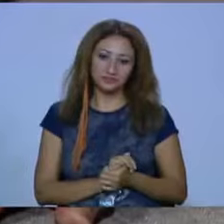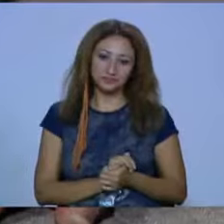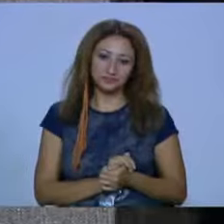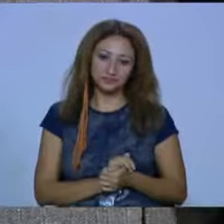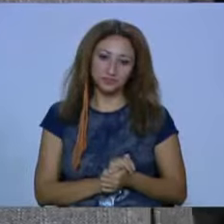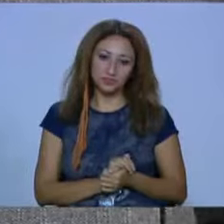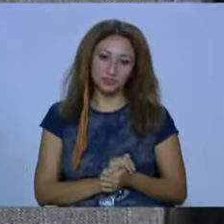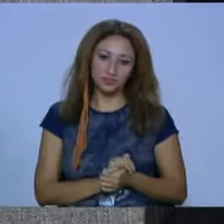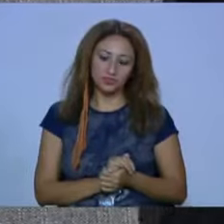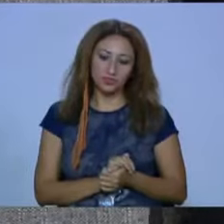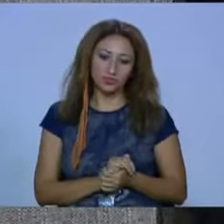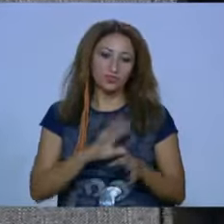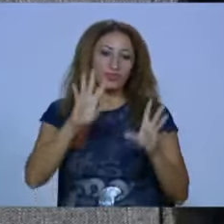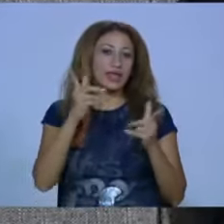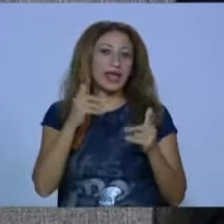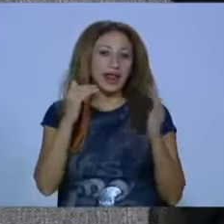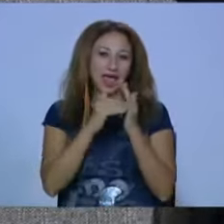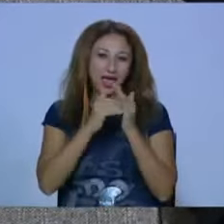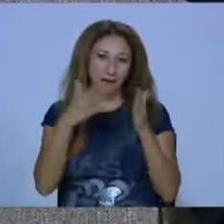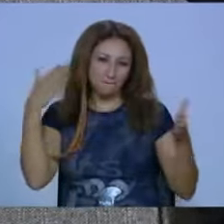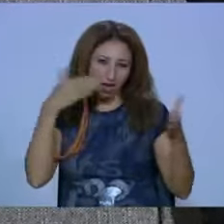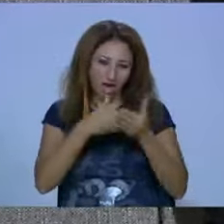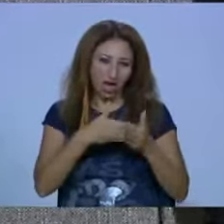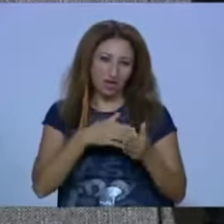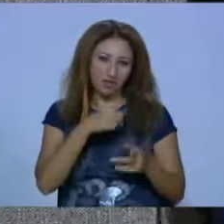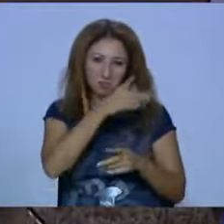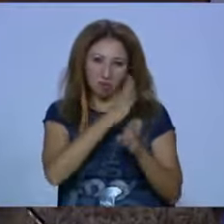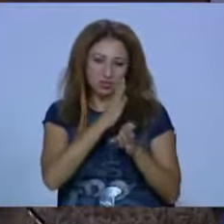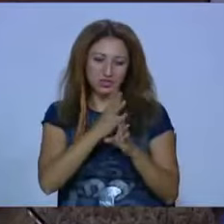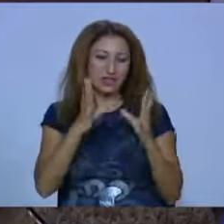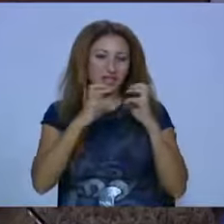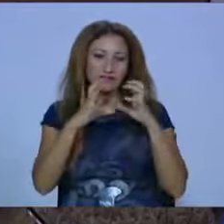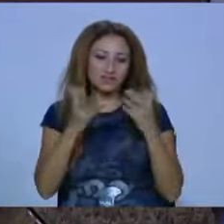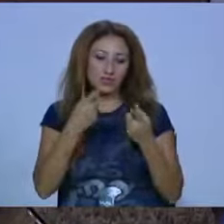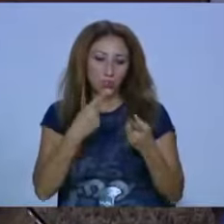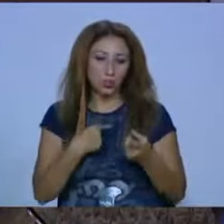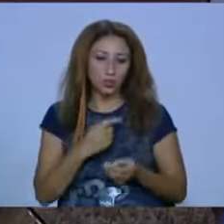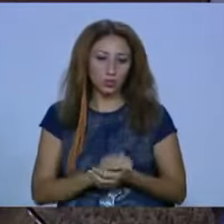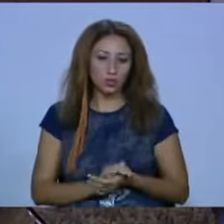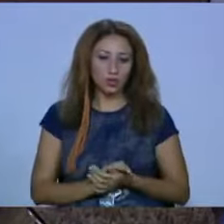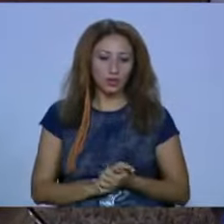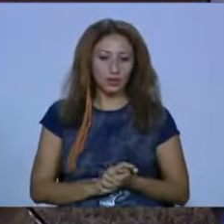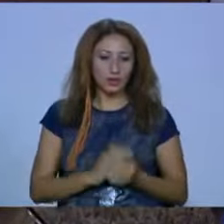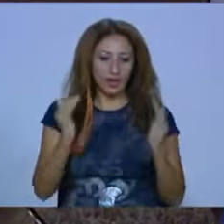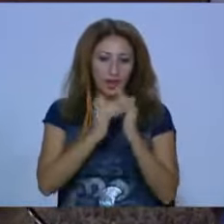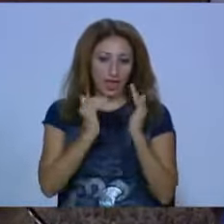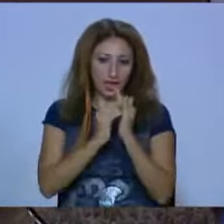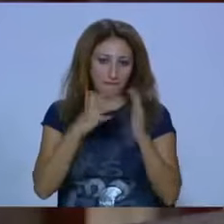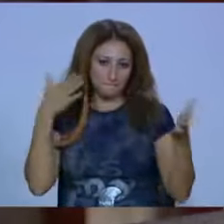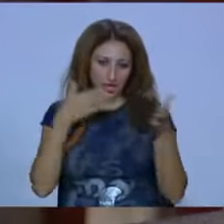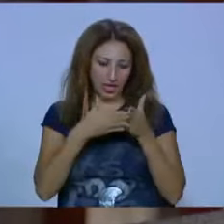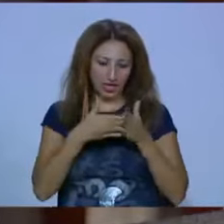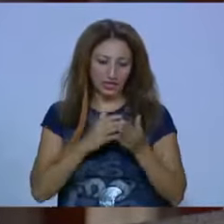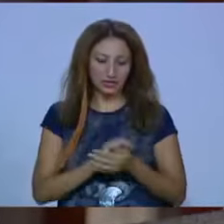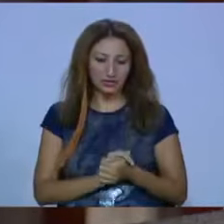علاء احكي لي انت ومعتز عن الايام الاخيرة في حياة علاء. هو الايام الاخيرة دكتور عمرو لما كان